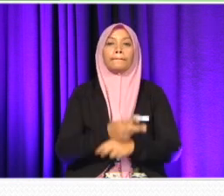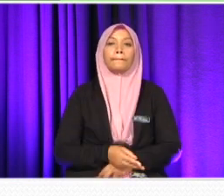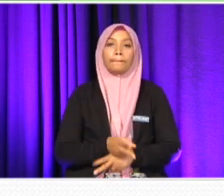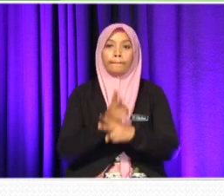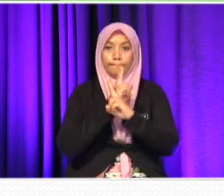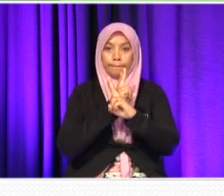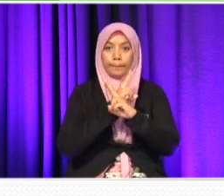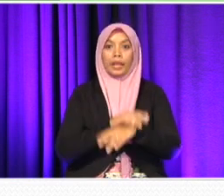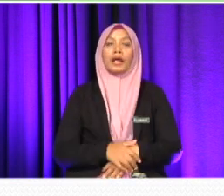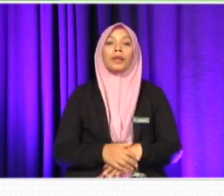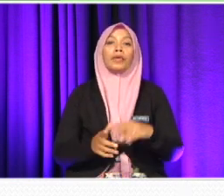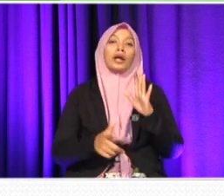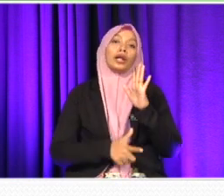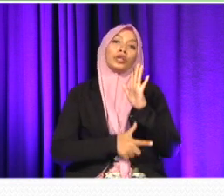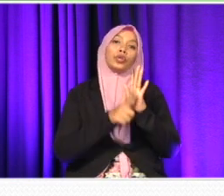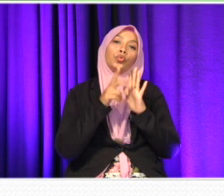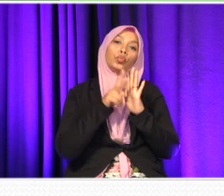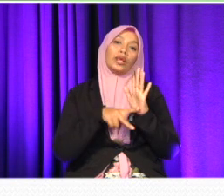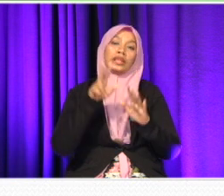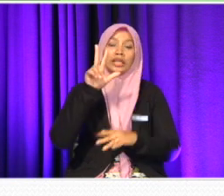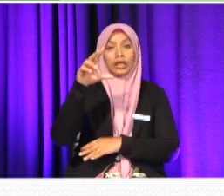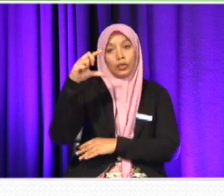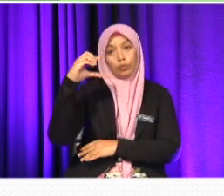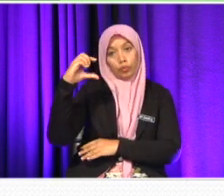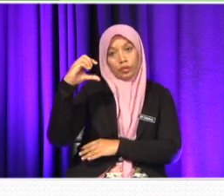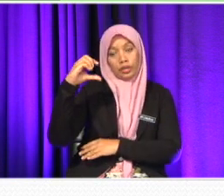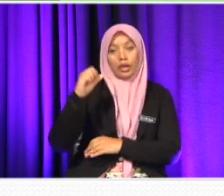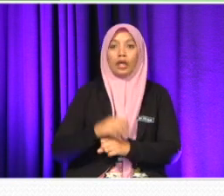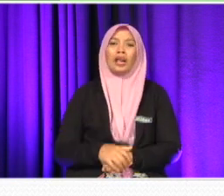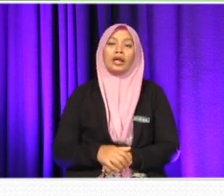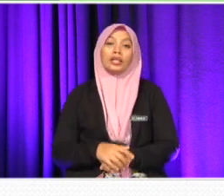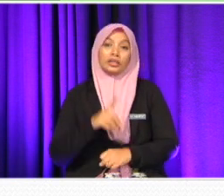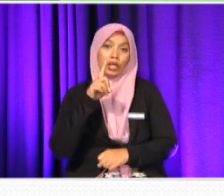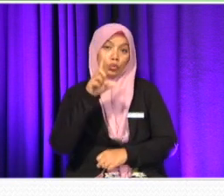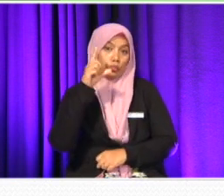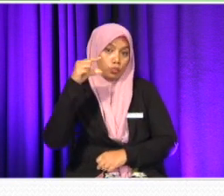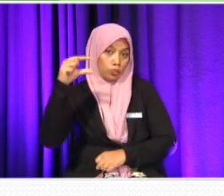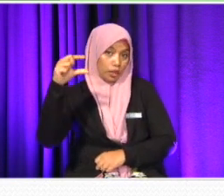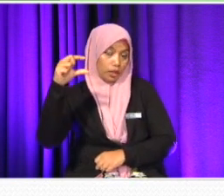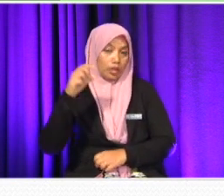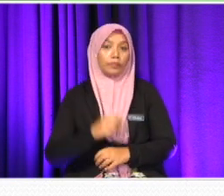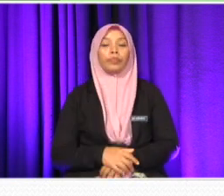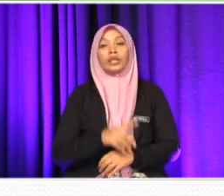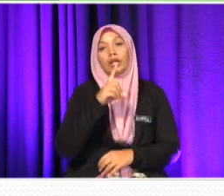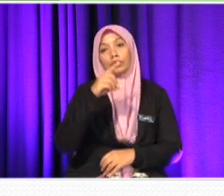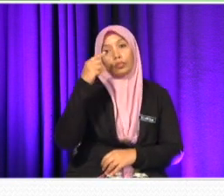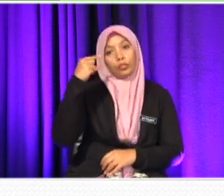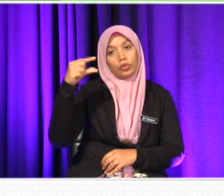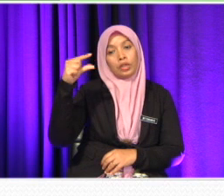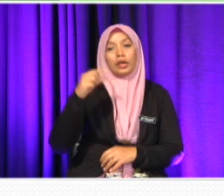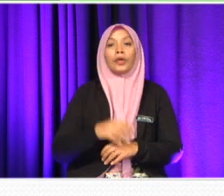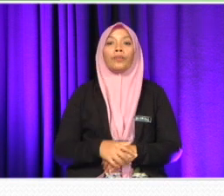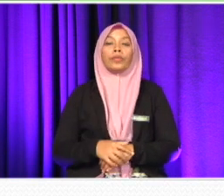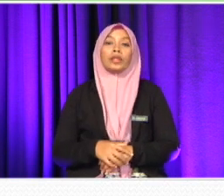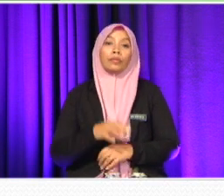kurang 3 bulan Oke kita nampak gambaran satu bulan ke 1 bulan Ataupun mungkin kita boleh